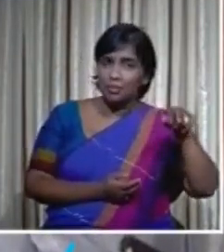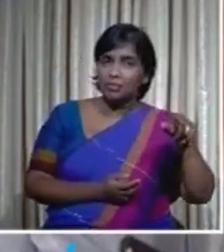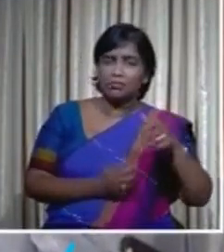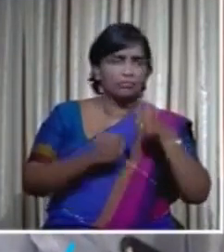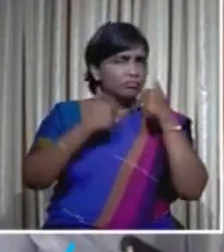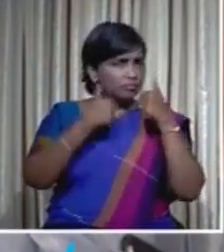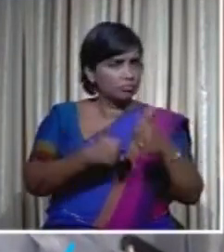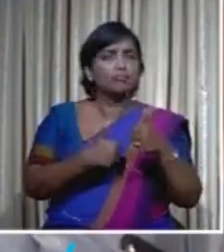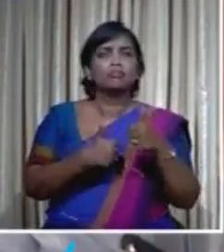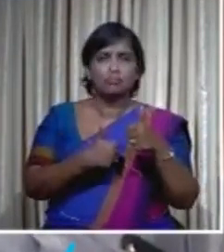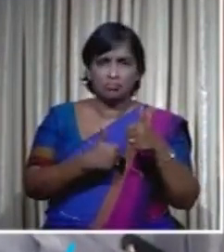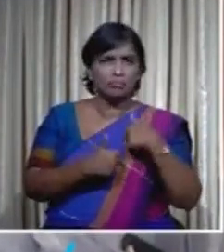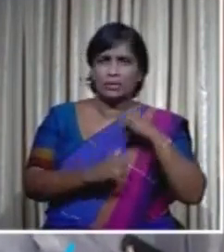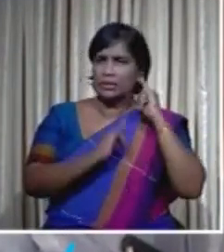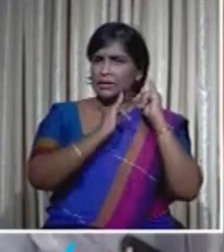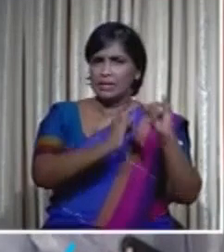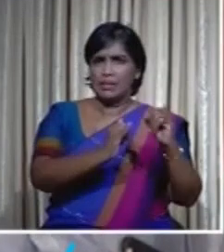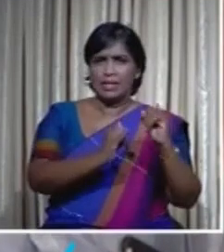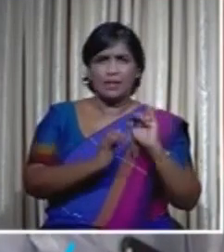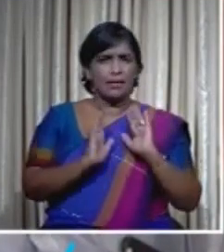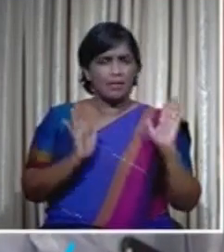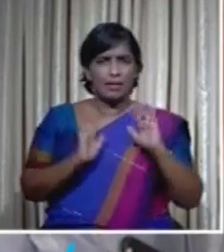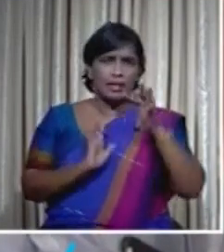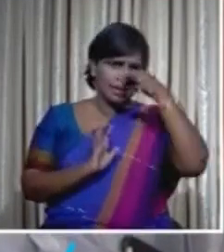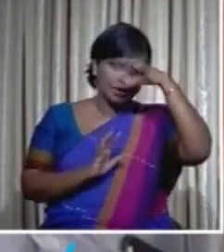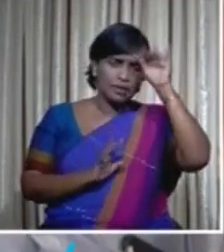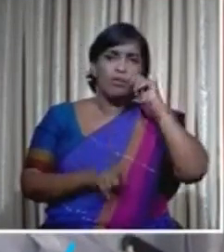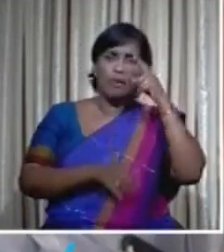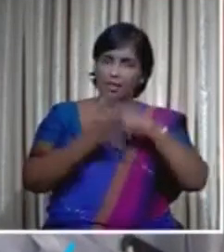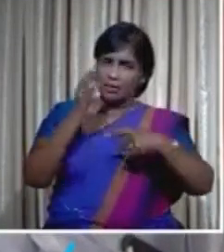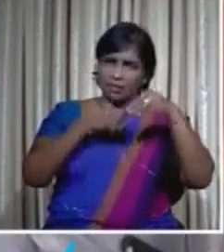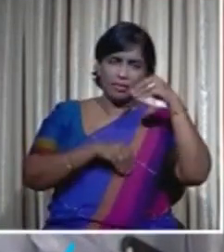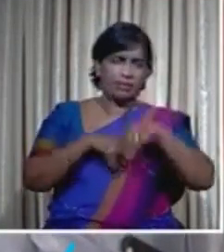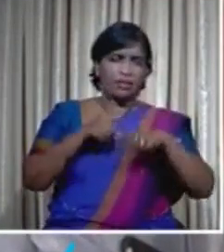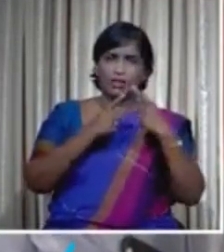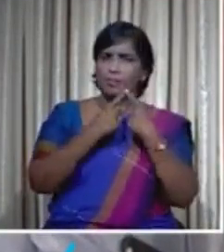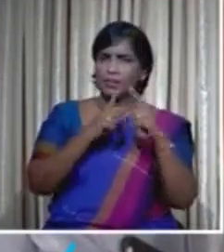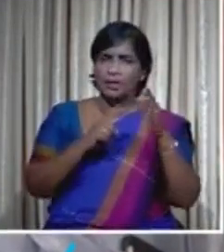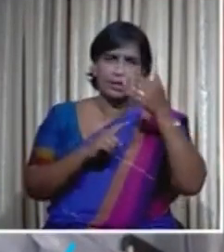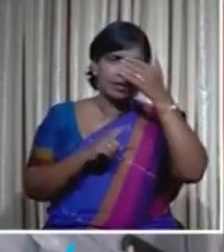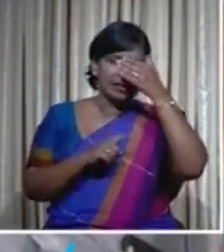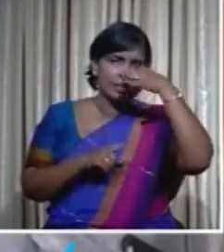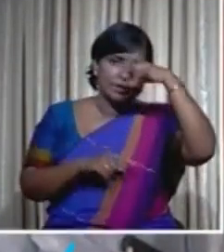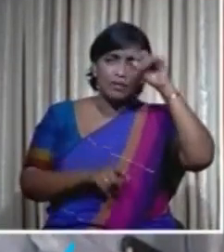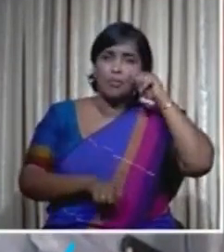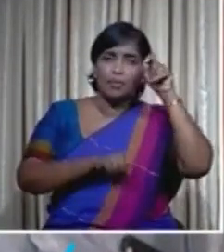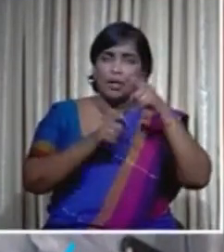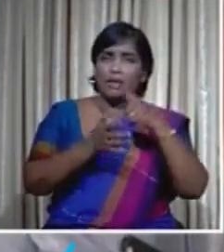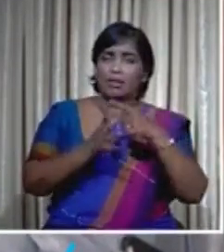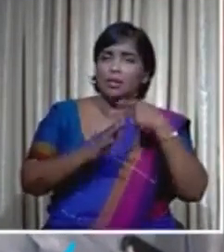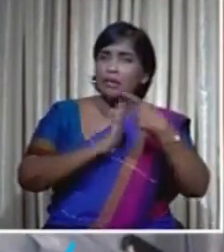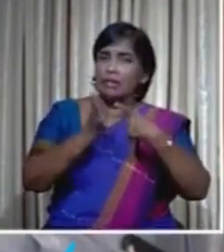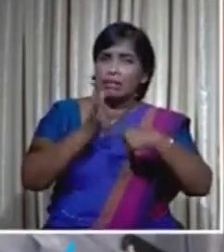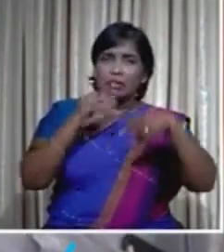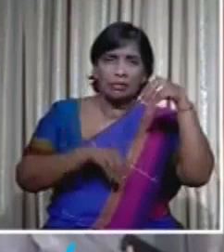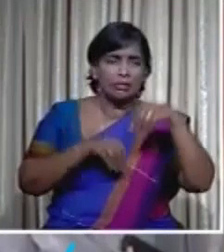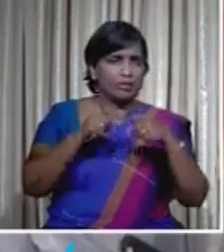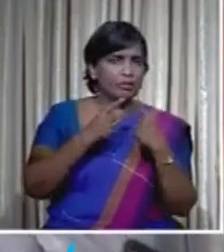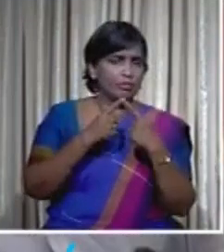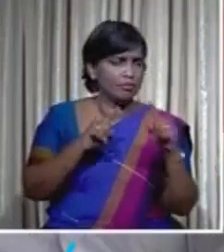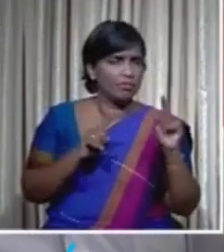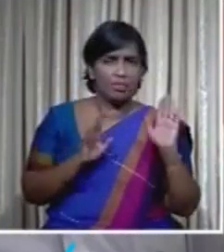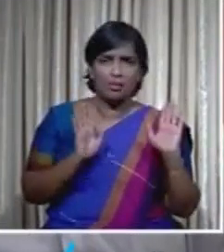எதிர்க்கவில்லை சிறு சிங்கள மக்களுடைய அரசியல் வேறு சிங்கள தலைவருடைய அரசியல் வேறு அதான் இங்கு புறம்பாக தெரிகிறது அதனால் தான் நான் உங்களிடம்